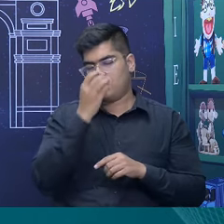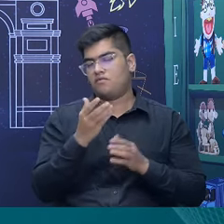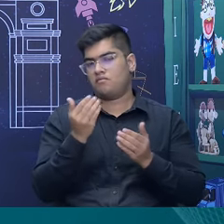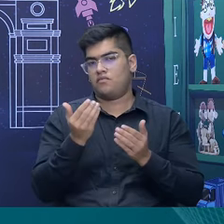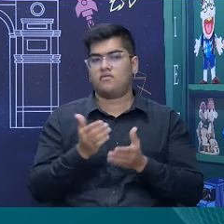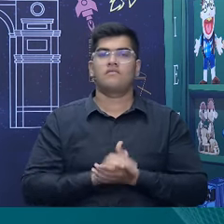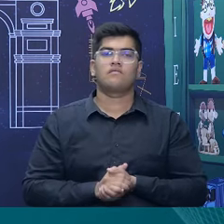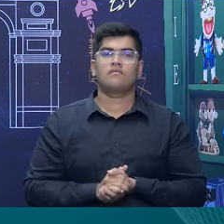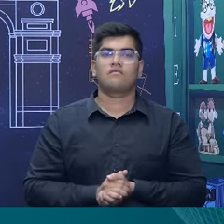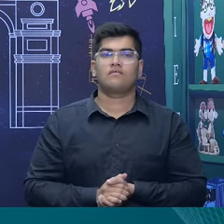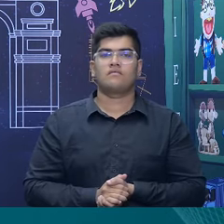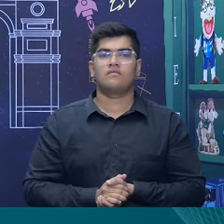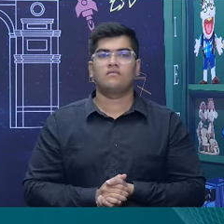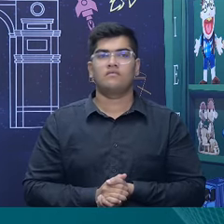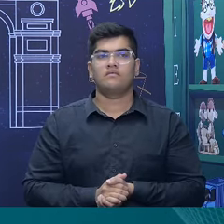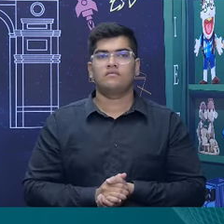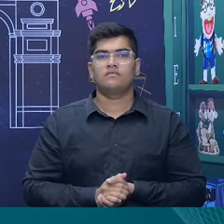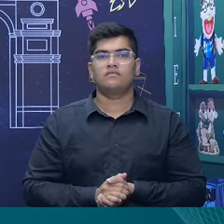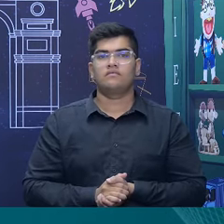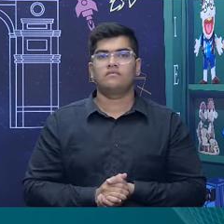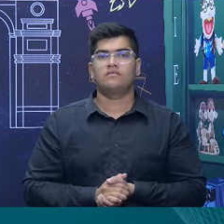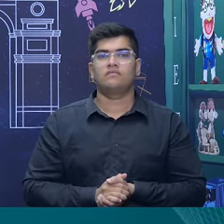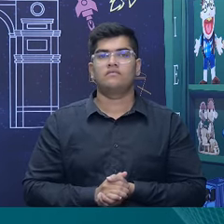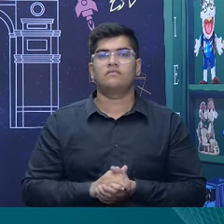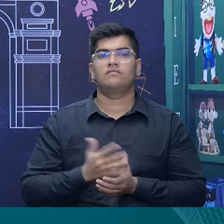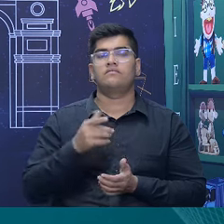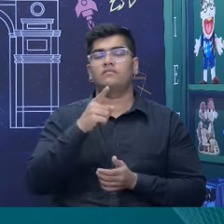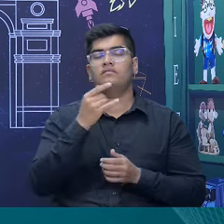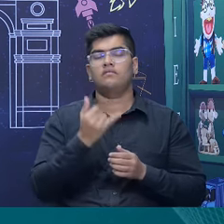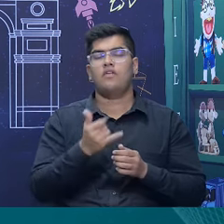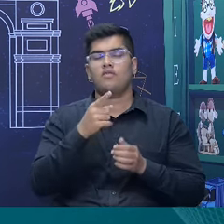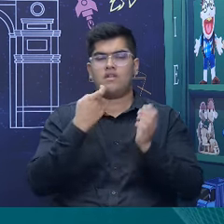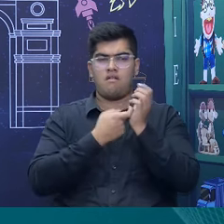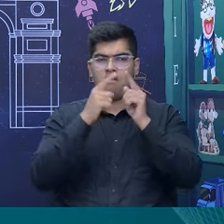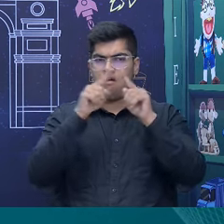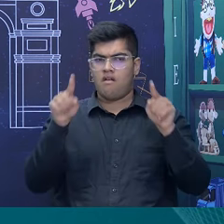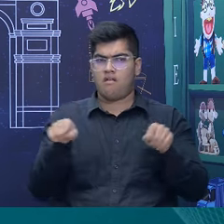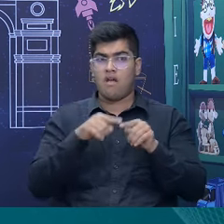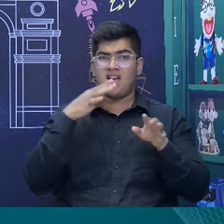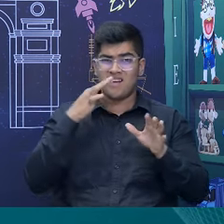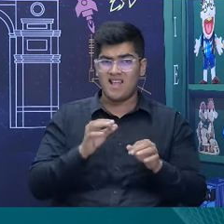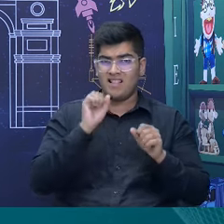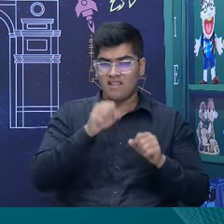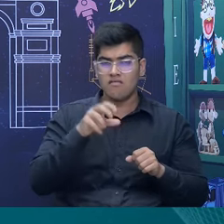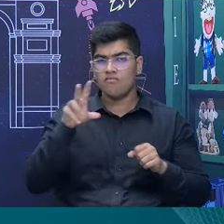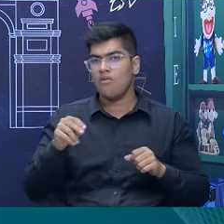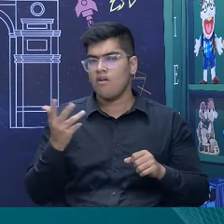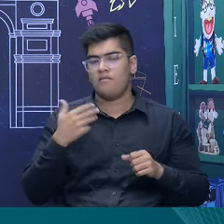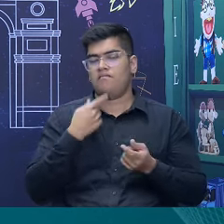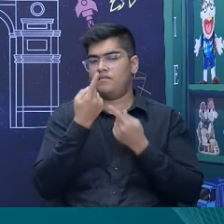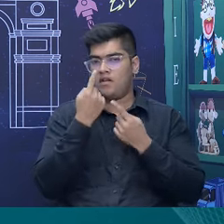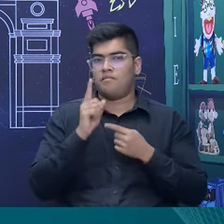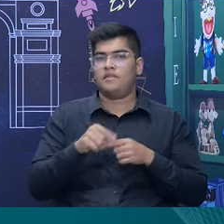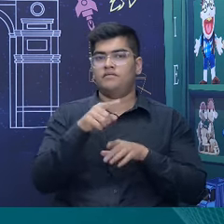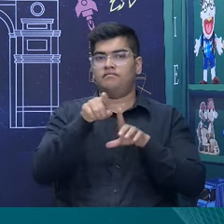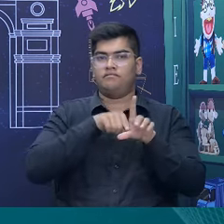रेक्टेंगल यह जानने रेक्टेंगल है नहीं है हम जांच सकते हैं कि इसकी लंबाई इसके बराबर है इसकी लंबाई इस भुजा